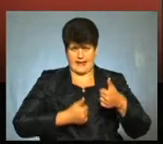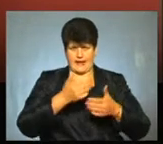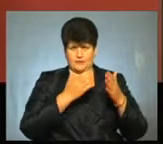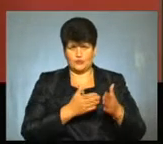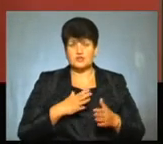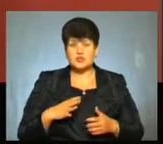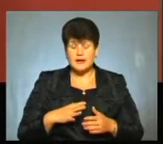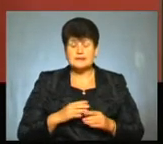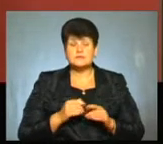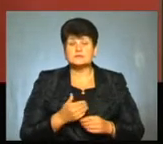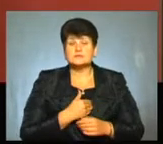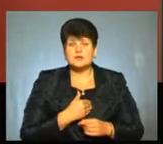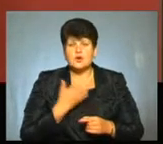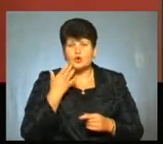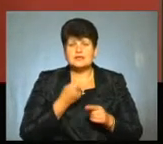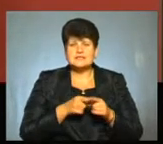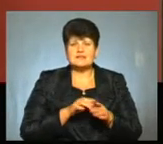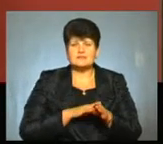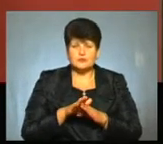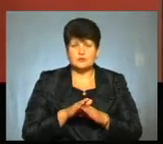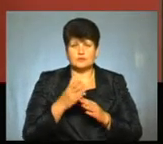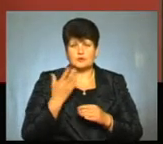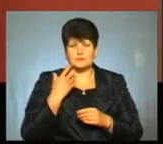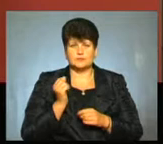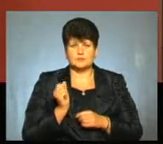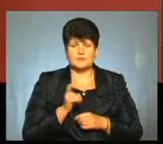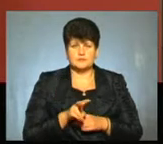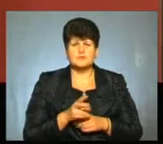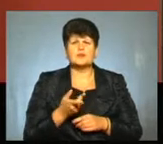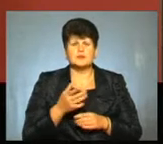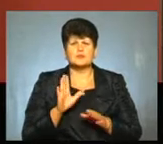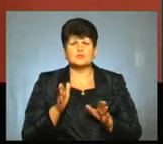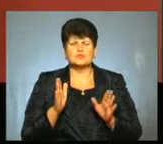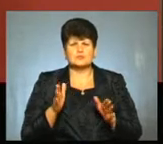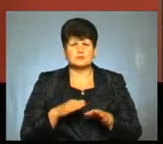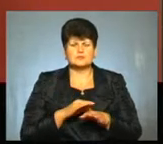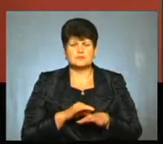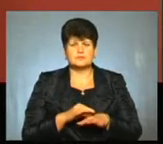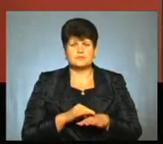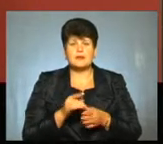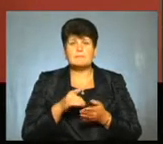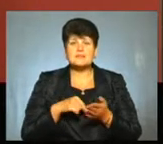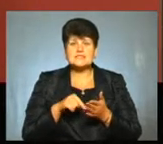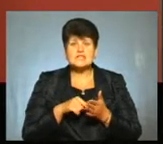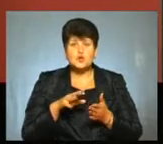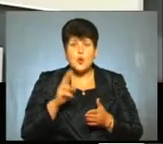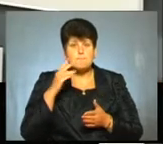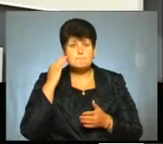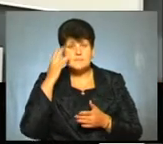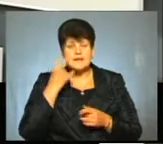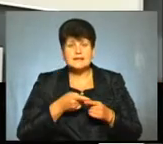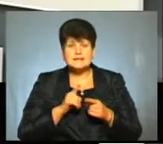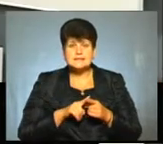от сама чекаю з нетерпінням, коли ж цей проект буде реалізований, коли ми зможемо відкрити. Про цей проект, де він знаходиться, де він реалізовується? А містечко Мрій